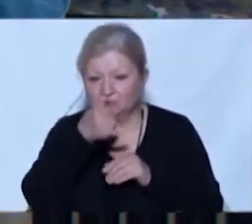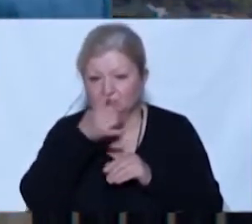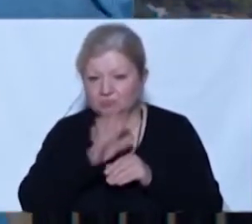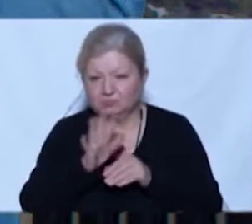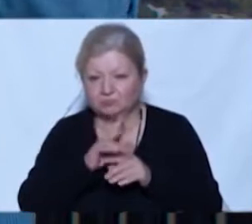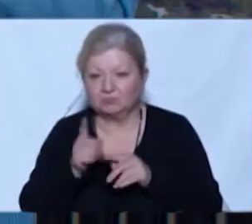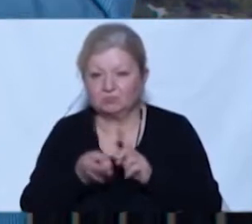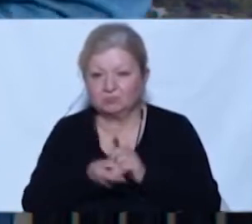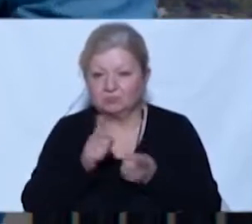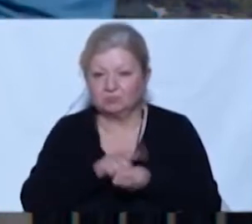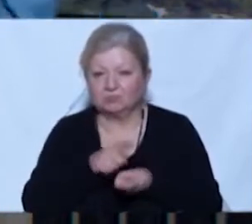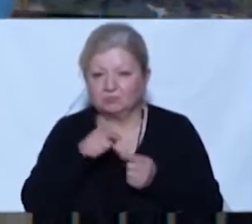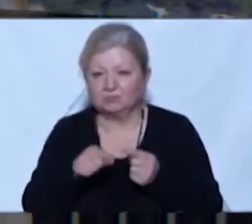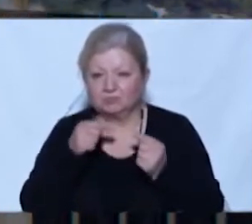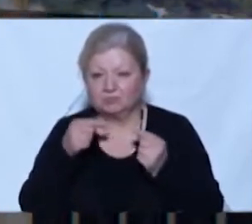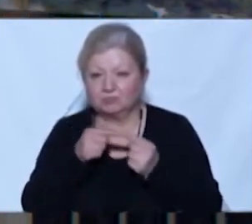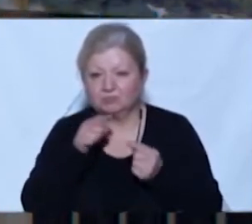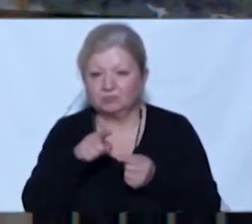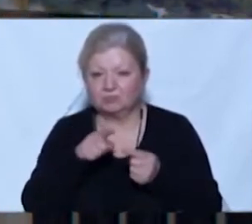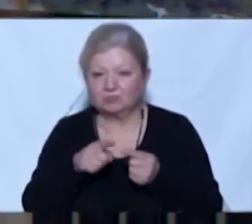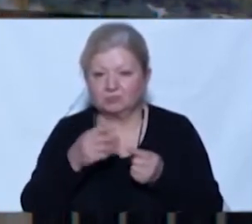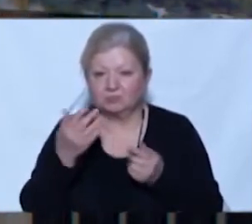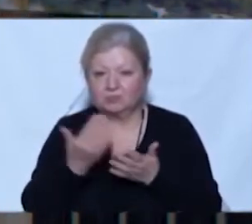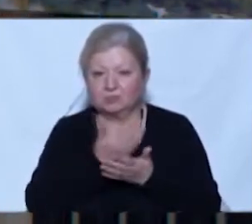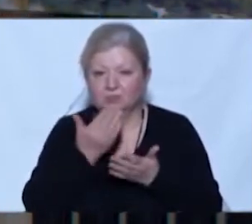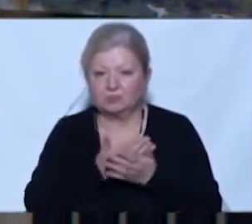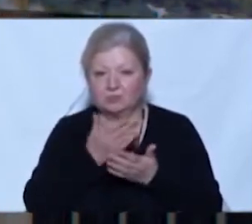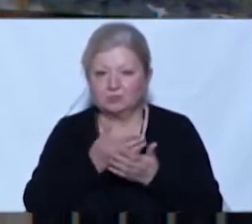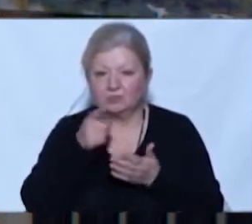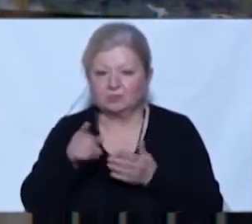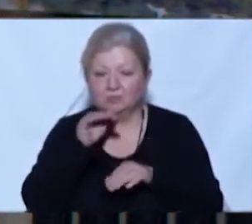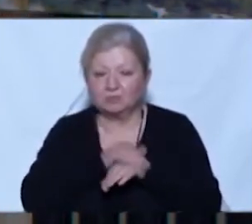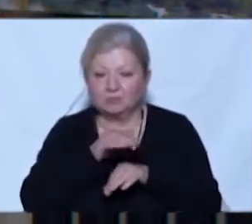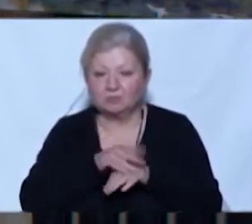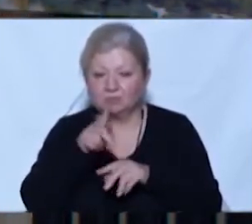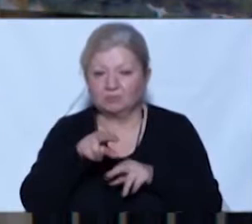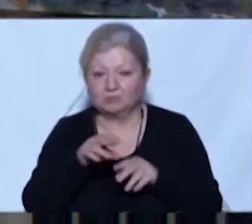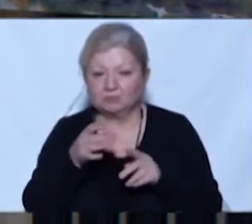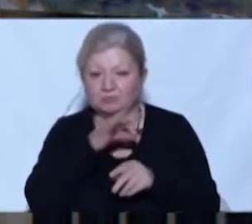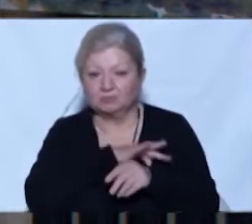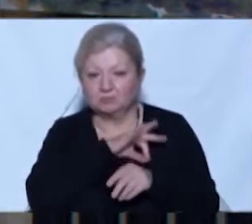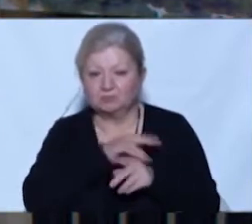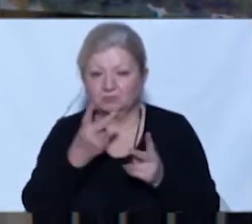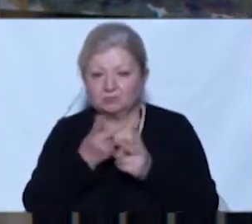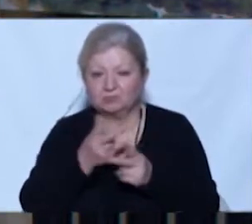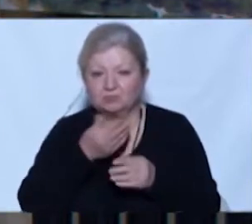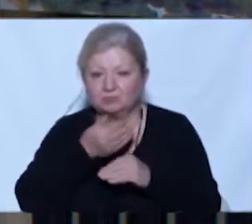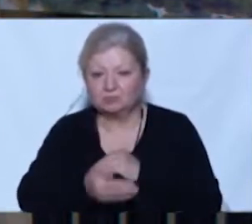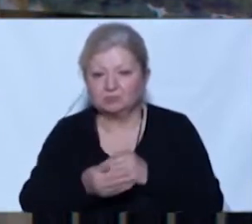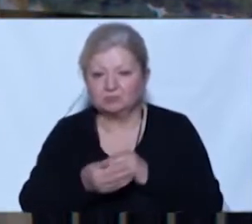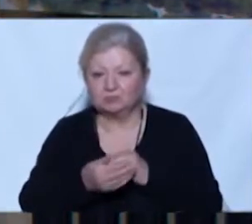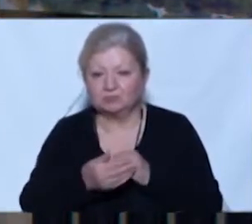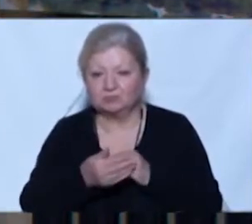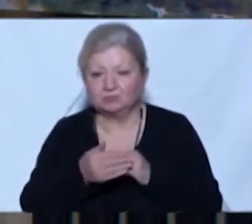უსარგებლოა. პირიქით, ჩვენ სწორედ აი ამ სამეცნიერო ტექნიკური ფაქტორის გათვალისწინებით უნდა ვილაპარაკოთ შემდეგ მომენტზე, ფსიქოლოგიურ